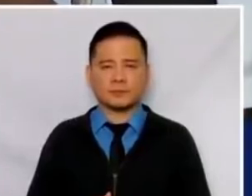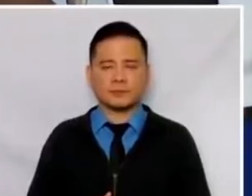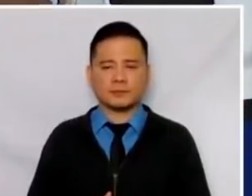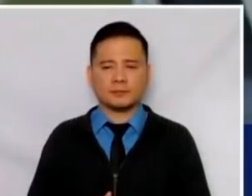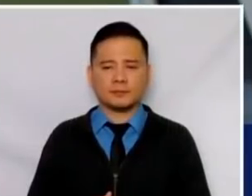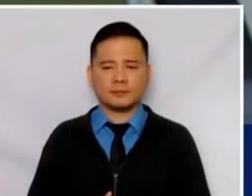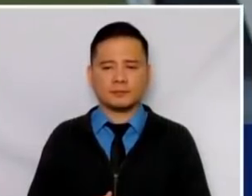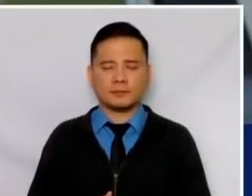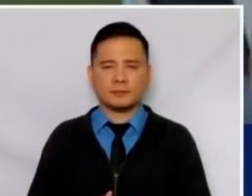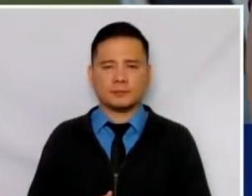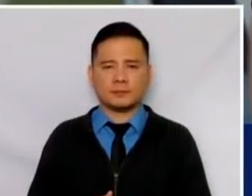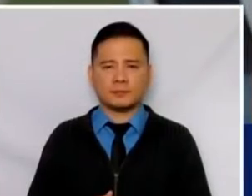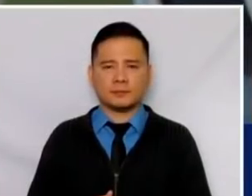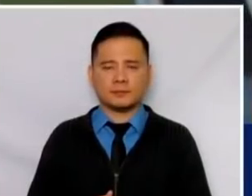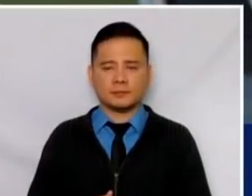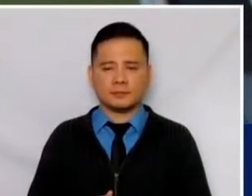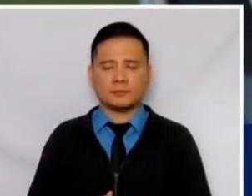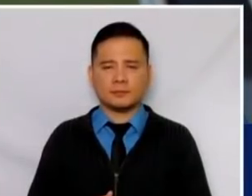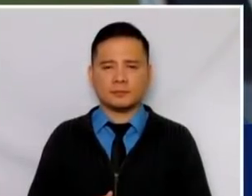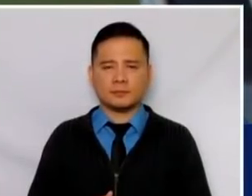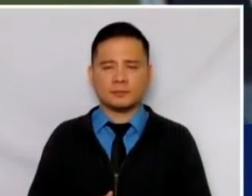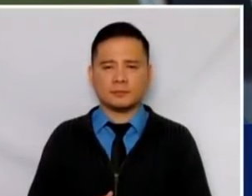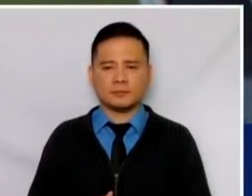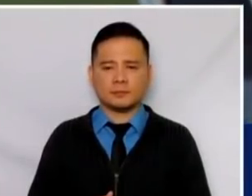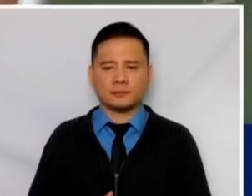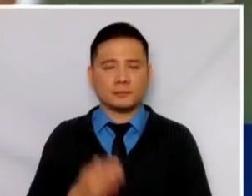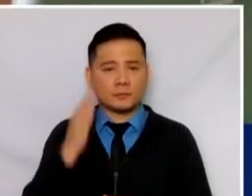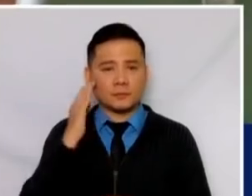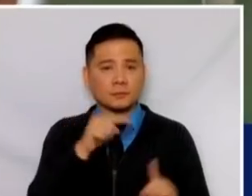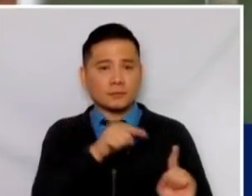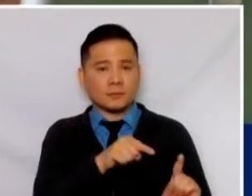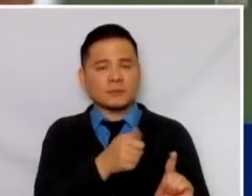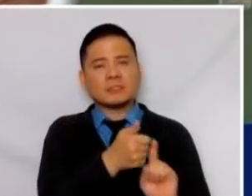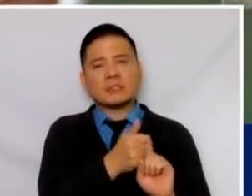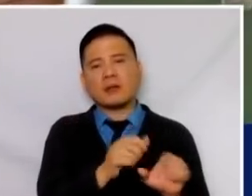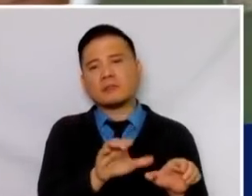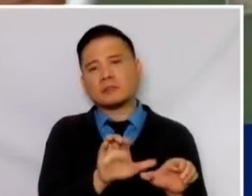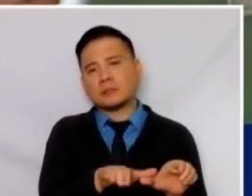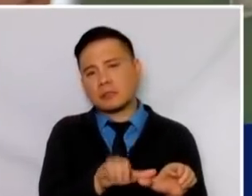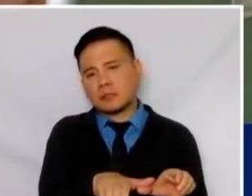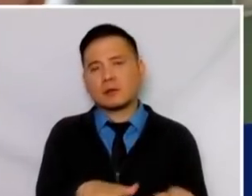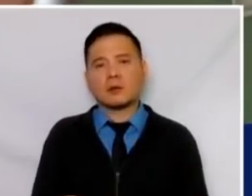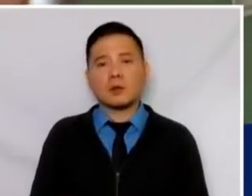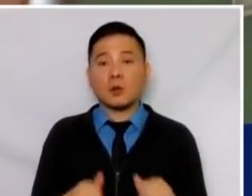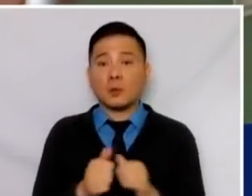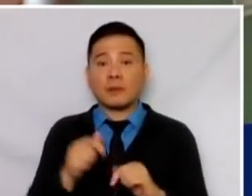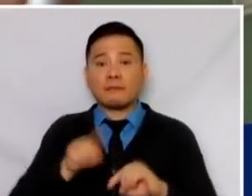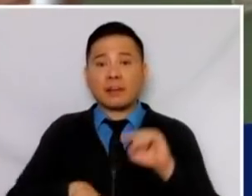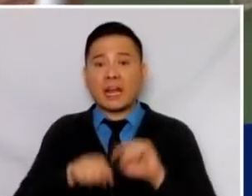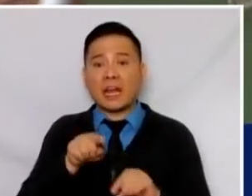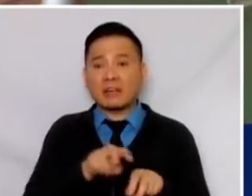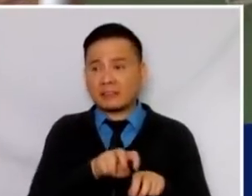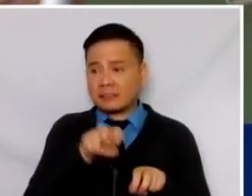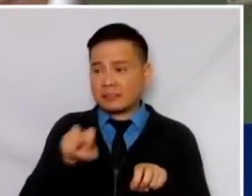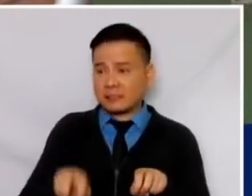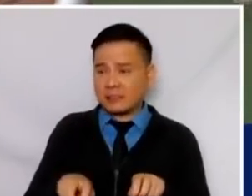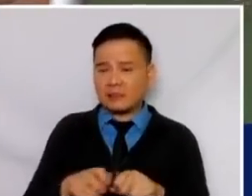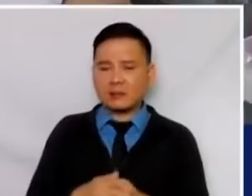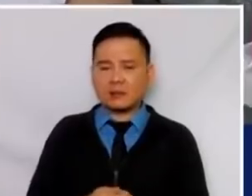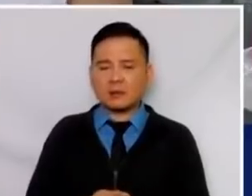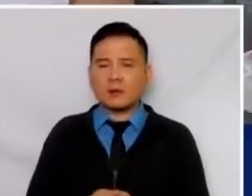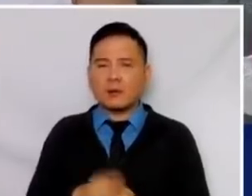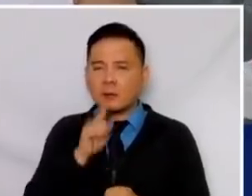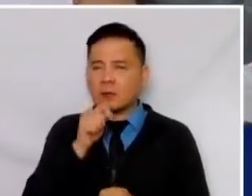Hindi alintana ni Corazon isang person with disability at kanyang kaibigan si Adelaida ang distansya at init ng